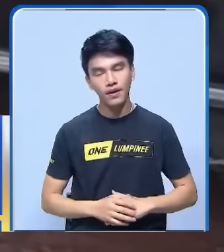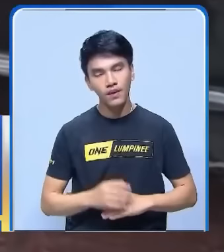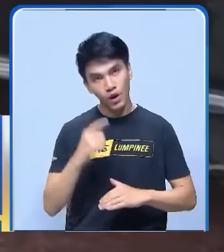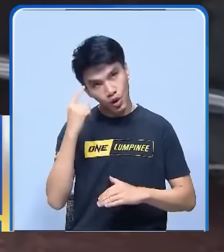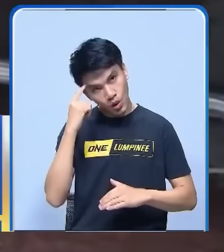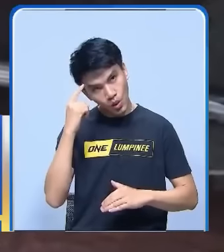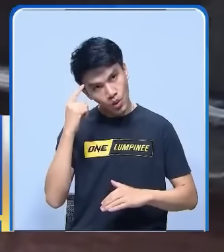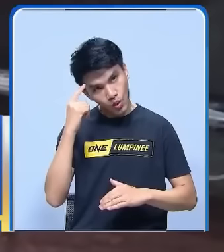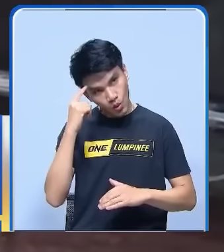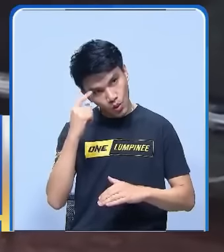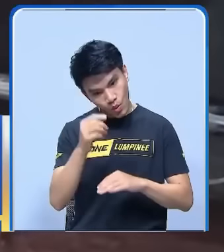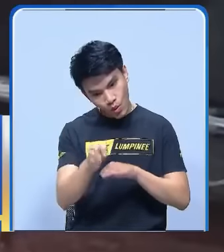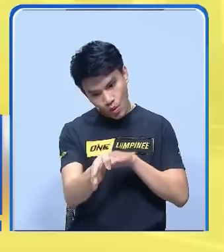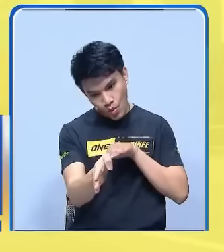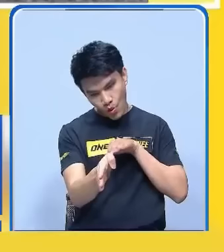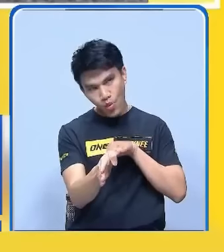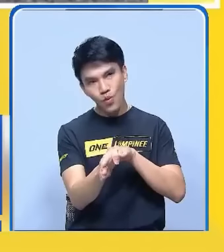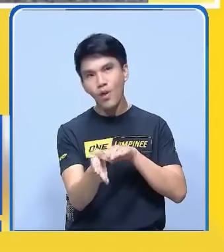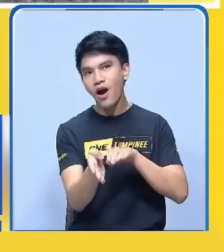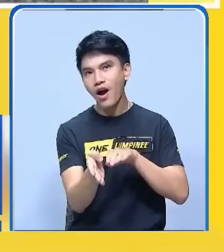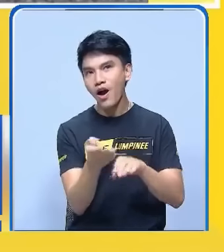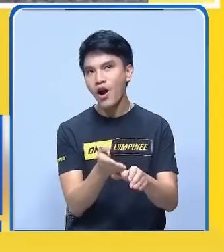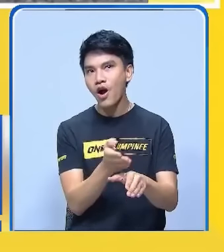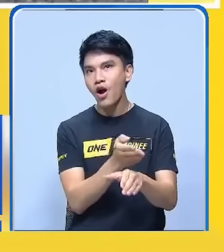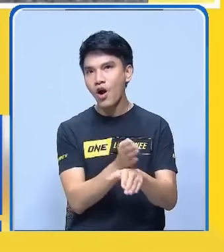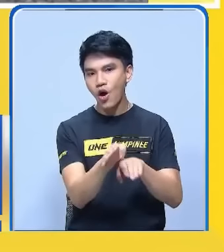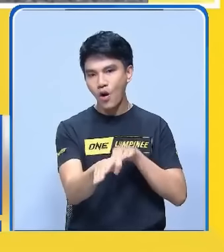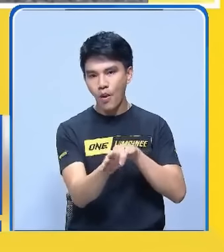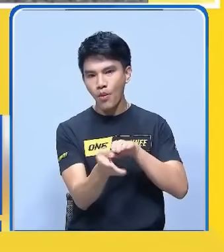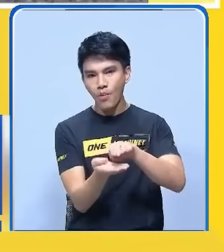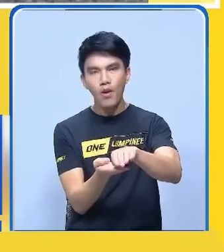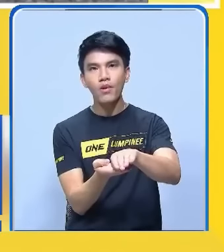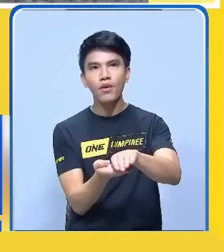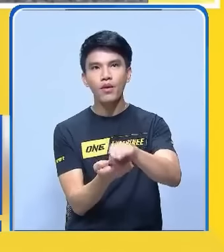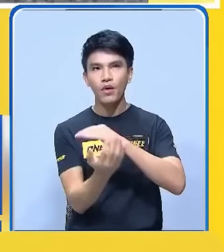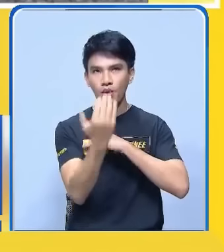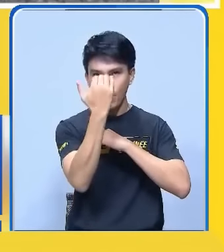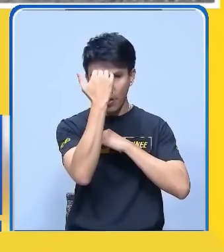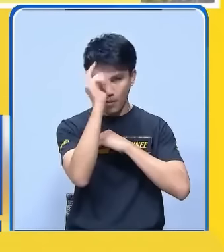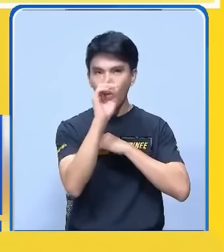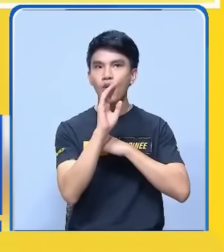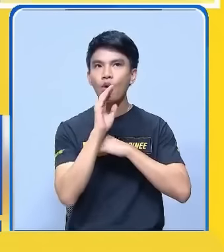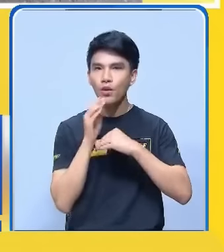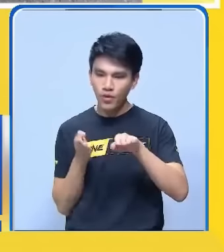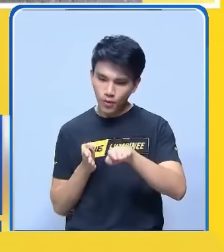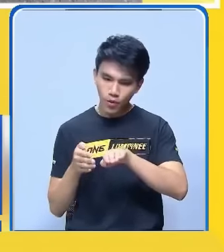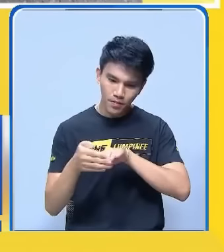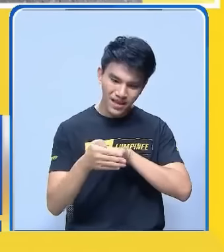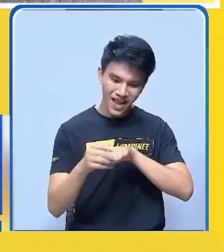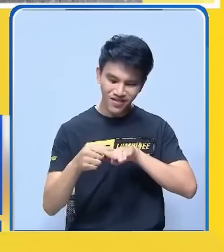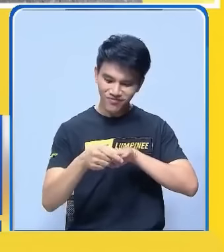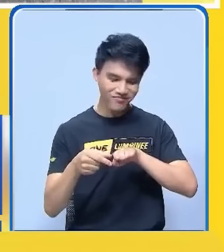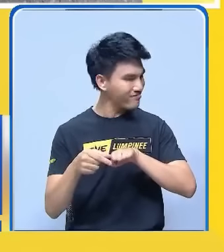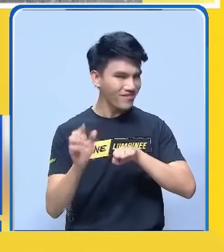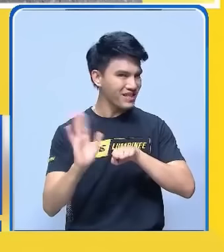เมย์พุ่งชนท้ายรถจักรยานยนต์ก่อนจะทับคนตายครับ เพราะว่าถ้าเกิดรถจักรยานยนต์มาเบียดรอยจะไม่ใช่แบบนี้รอยต้องมีด้